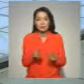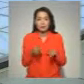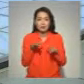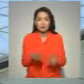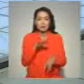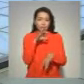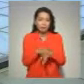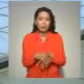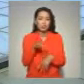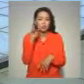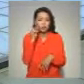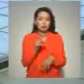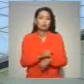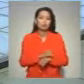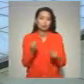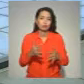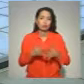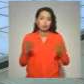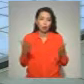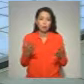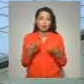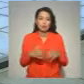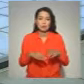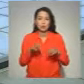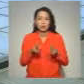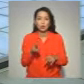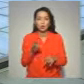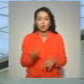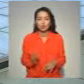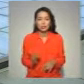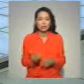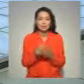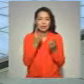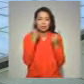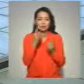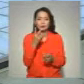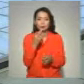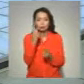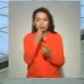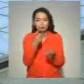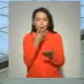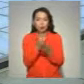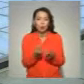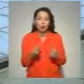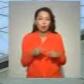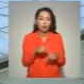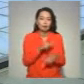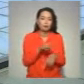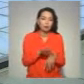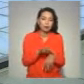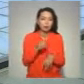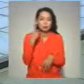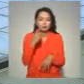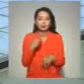значительно выше, считают специалисты. Частные клиники не уведомляют о своих пациентах органы здравоохранения. Почему растет число тех, кто